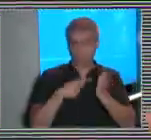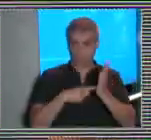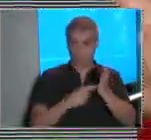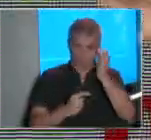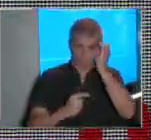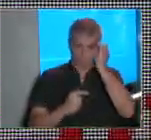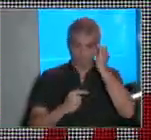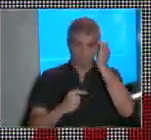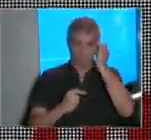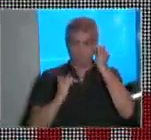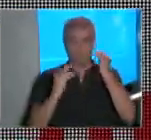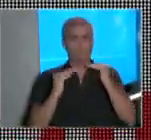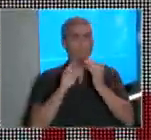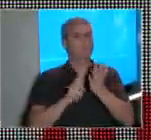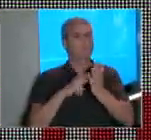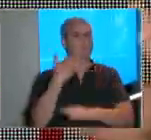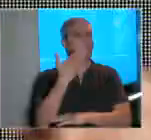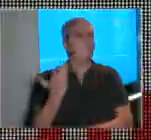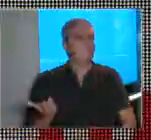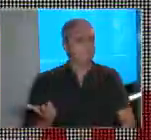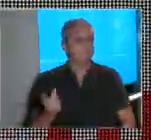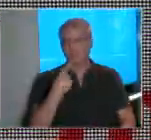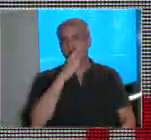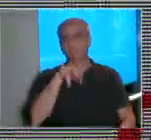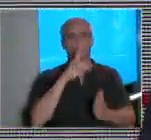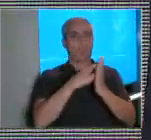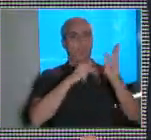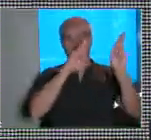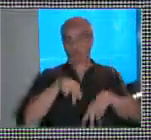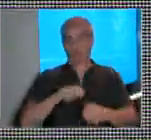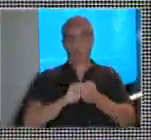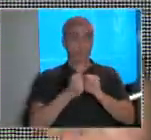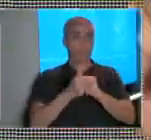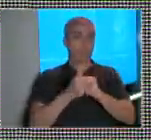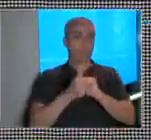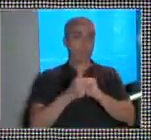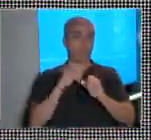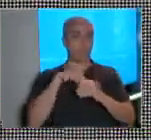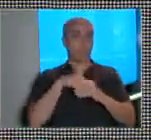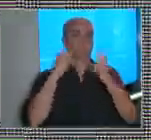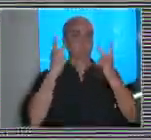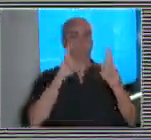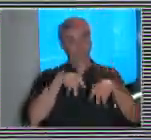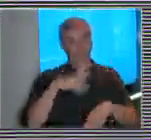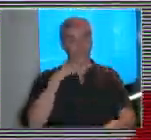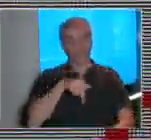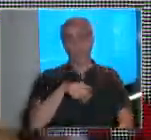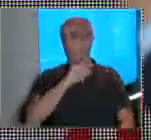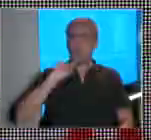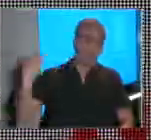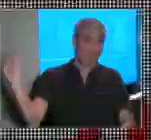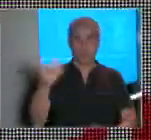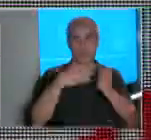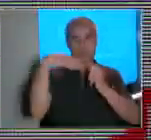למשל, מה זה שוויון זכויות לאומי? ביטול חוק השבות, או לחילופין, החלת עיקרון השבות לישראל על כל